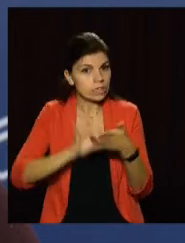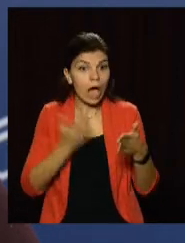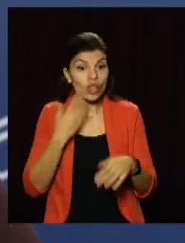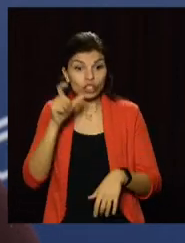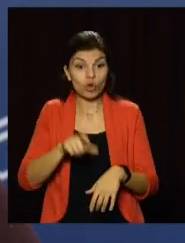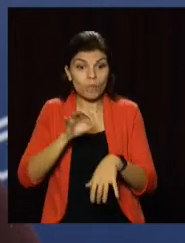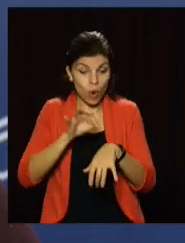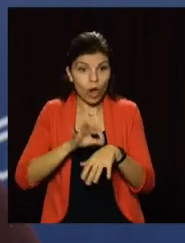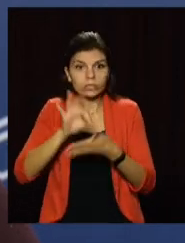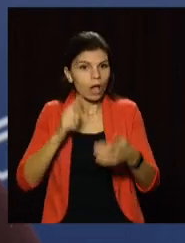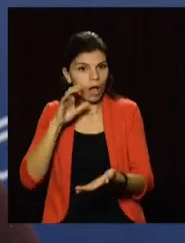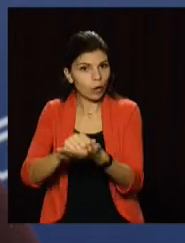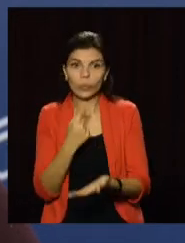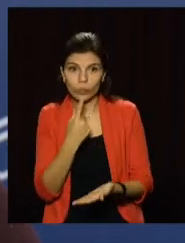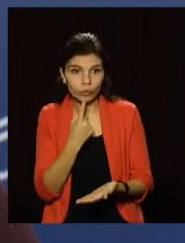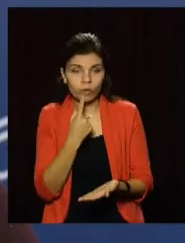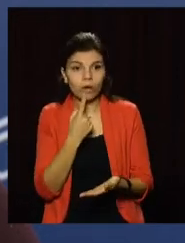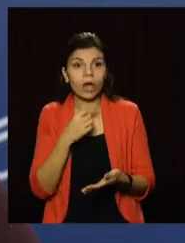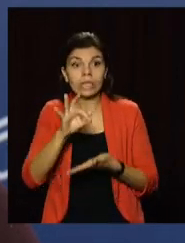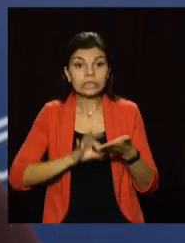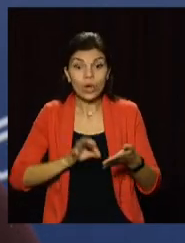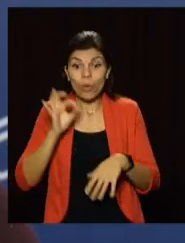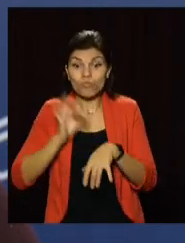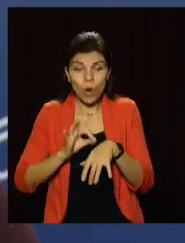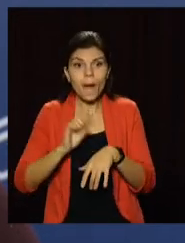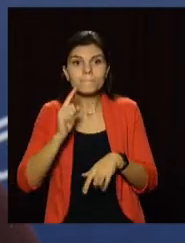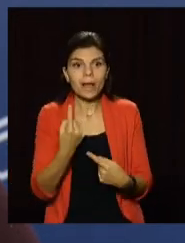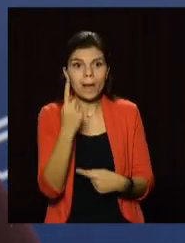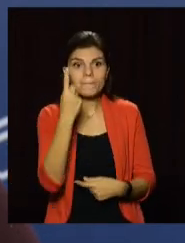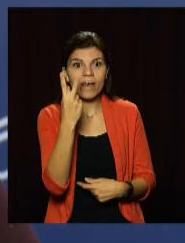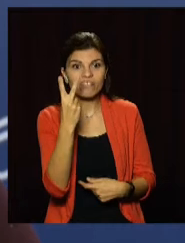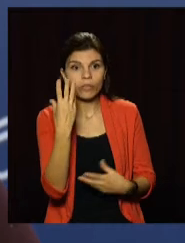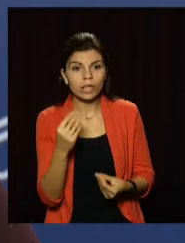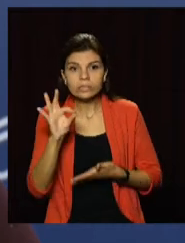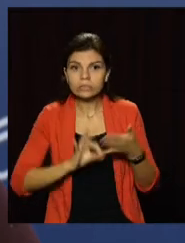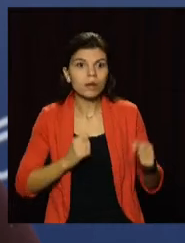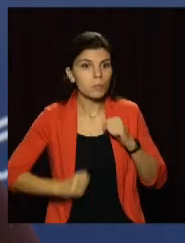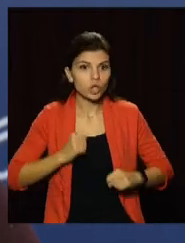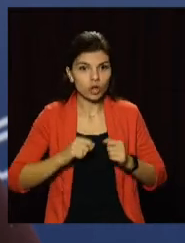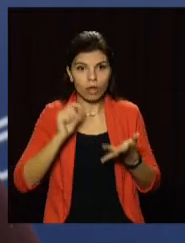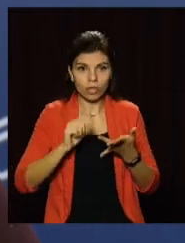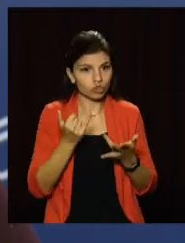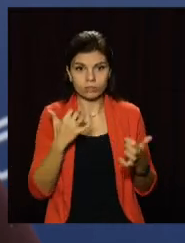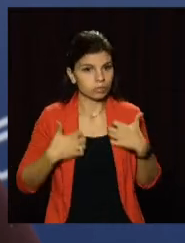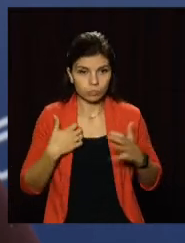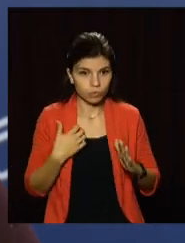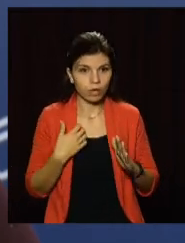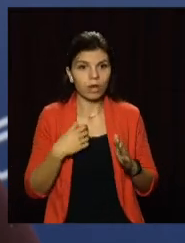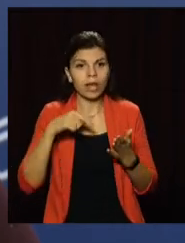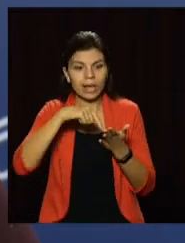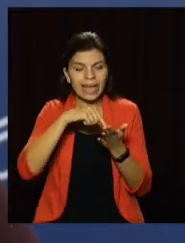хвороби. Тому, якщо людина захворіла, не треба в перші декілька днів проводити це дослідження.